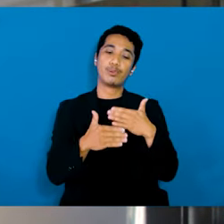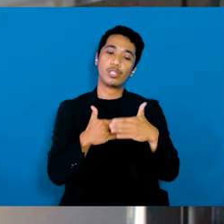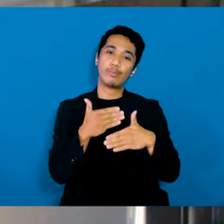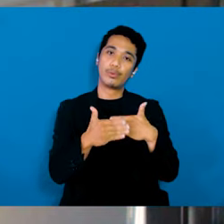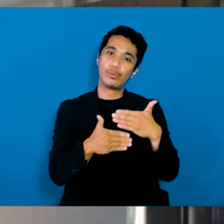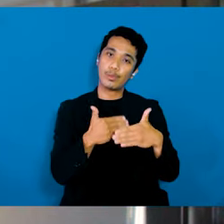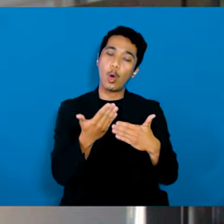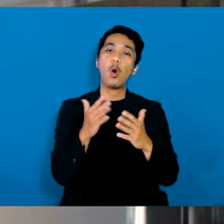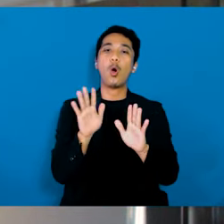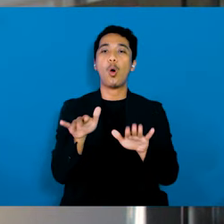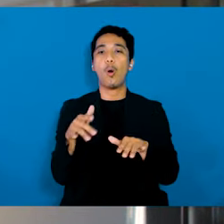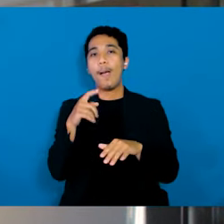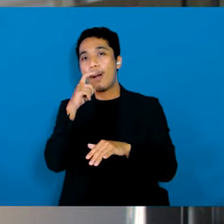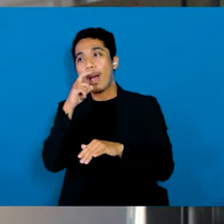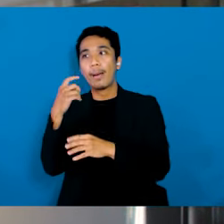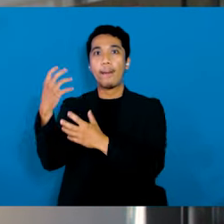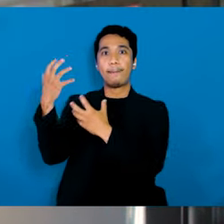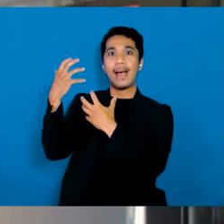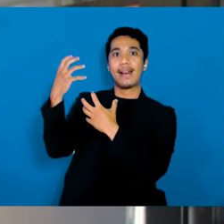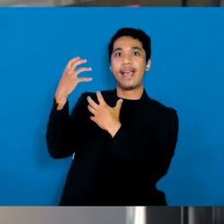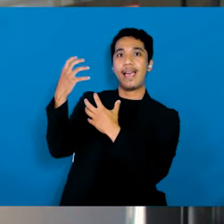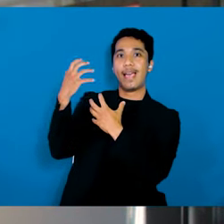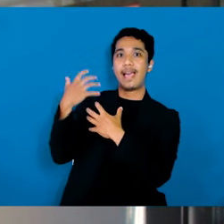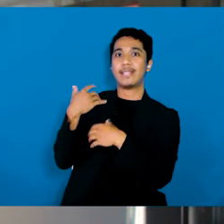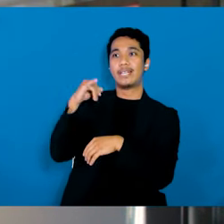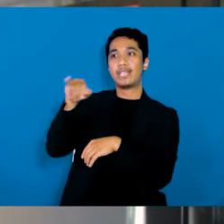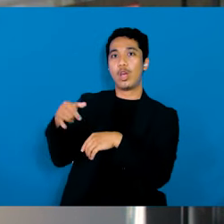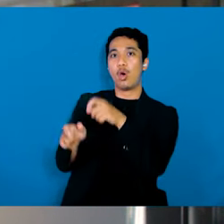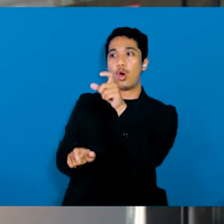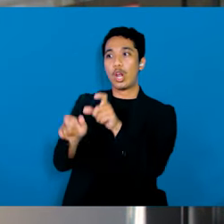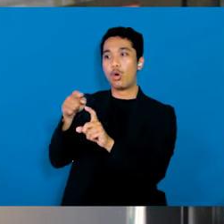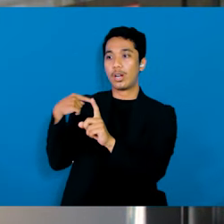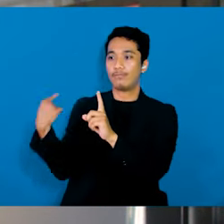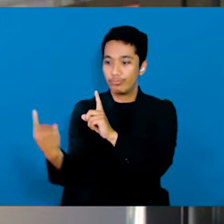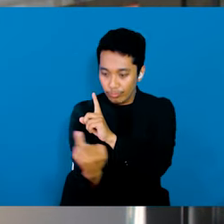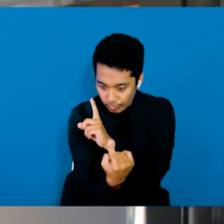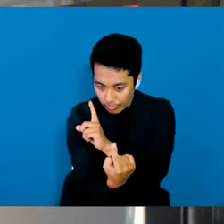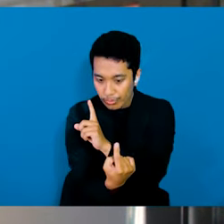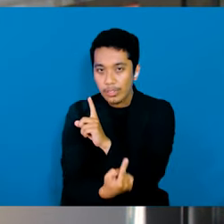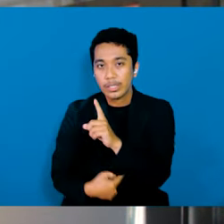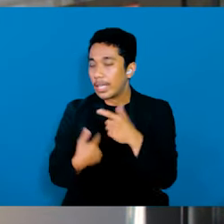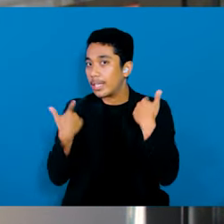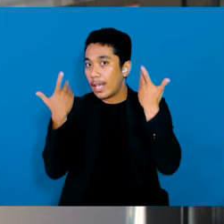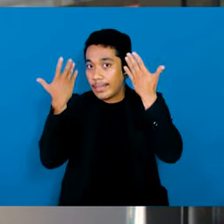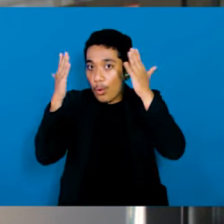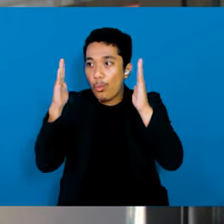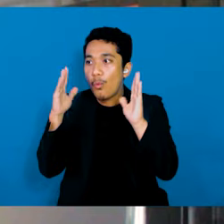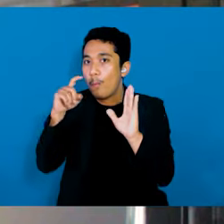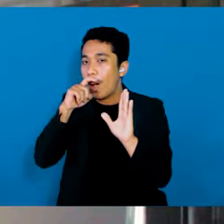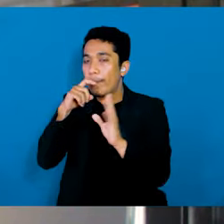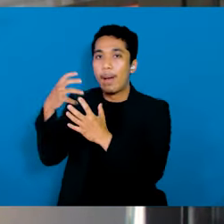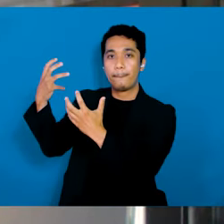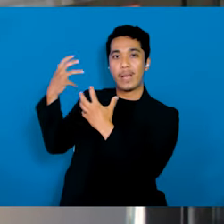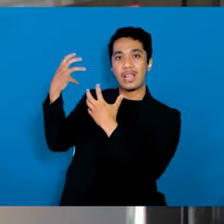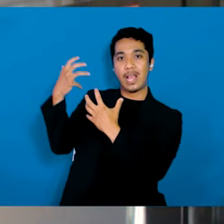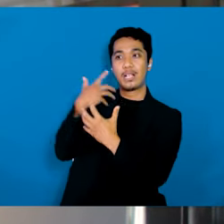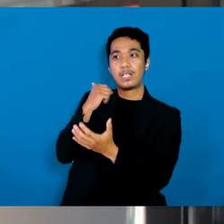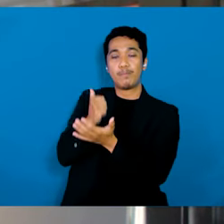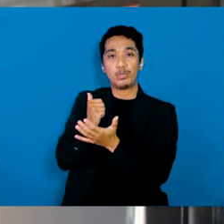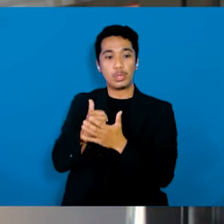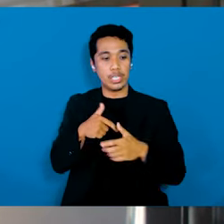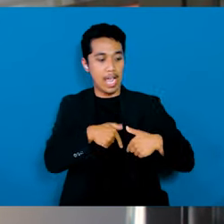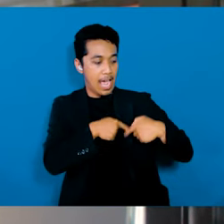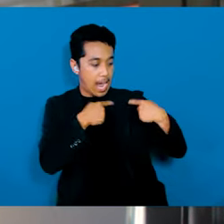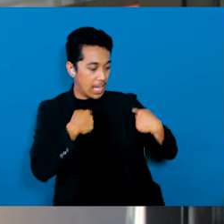jadi, kok bapak marah-marah terus ya sama saya gitu. Jadi orang-orang yang di sekitar, tapi justru saya nggak tahu ketika bapak saya memarahi itu sebetulnya